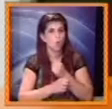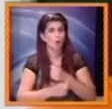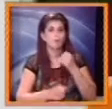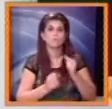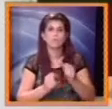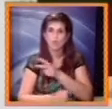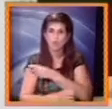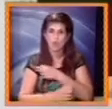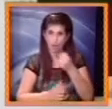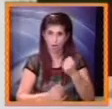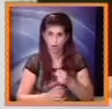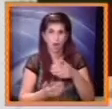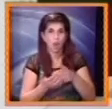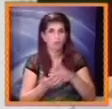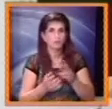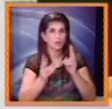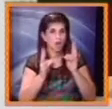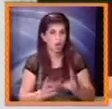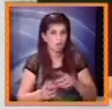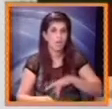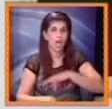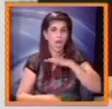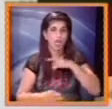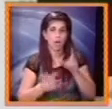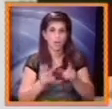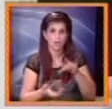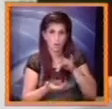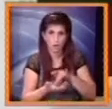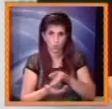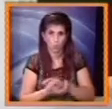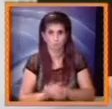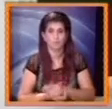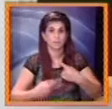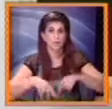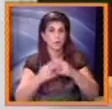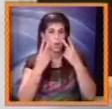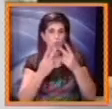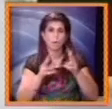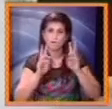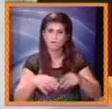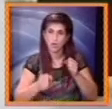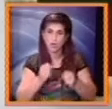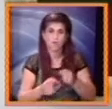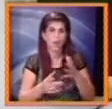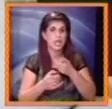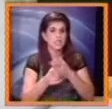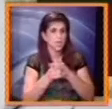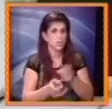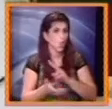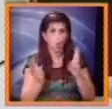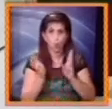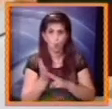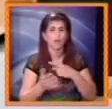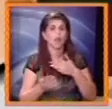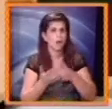כוחות המשטרה על מנת למנוע המשך סיכון ממשי לחיי התושבים ביישוב. אנו רואים בחומרה החזקה ושימוש בנשק לא חוקי